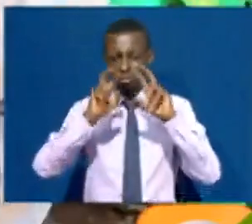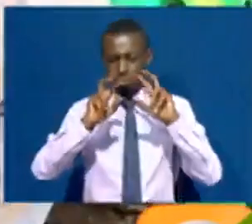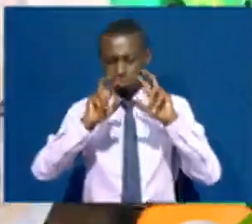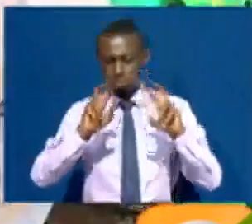runinga ya